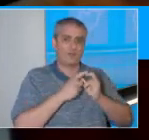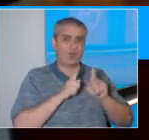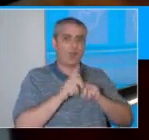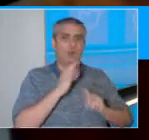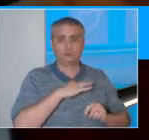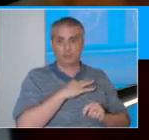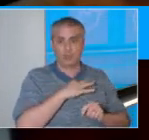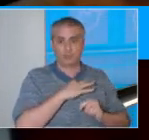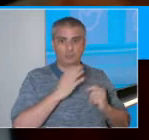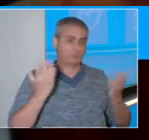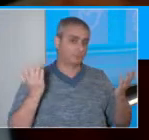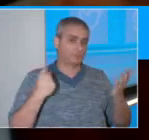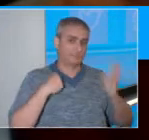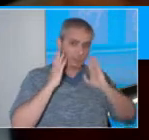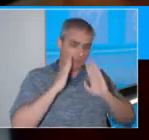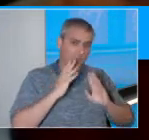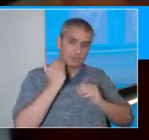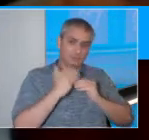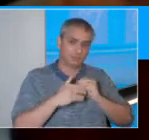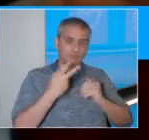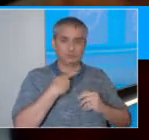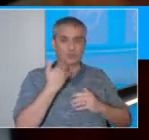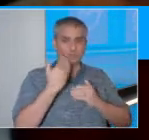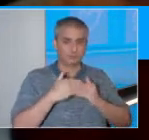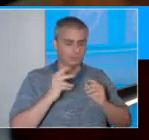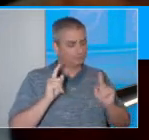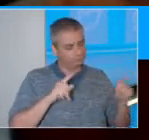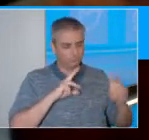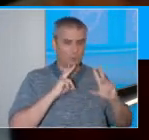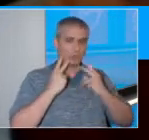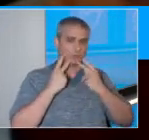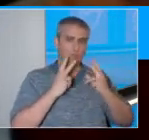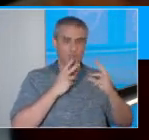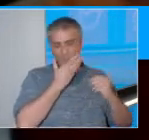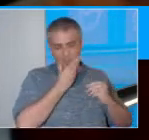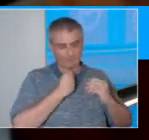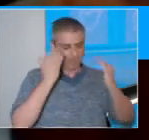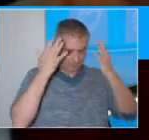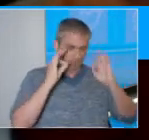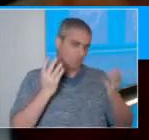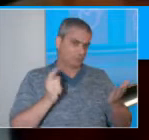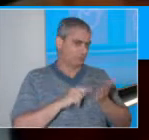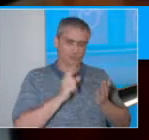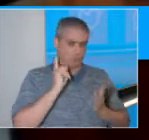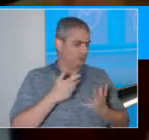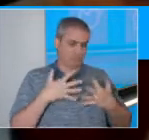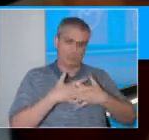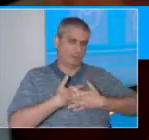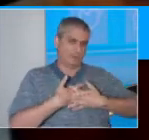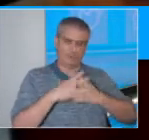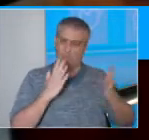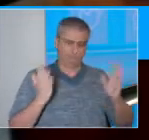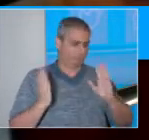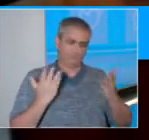האחות שלנו, ואני מאמינה שבסוף שתינו נסיים את מערכת הבחירות הזאת עם תוצאה יפה וראויה, ולכן גם לא היה צורך להתחבר משני